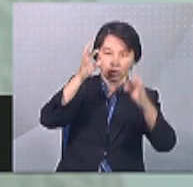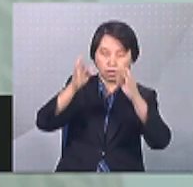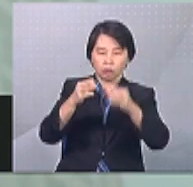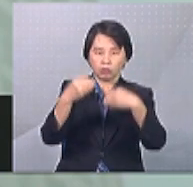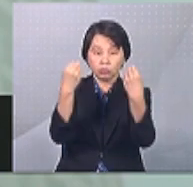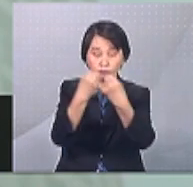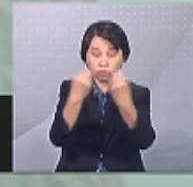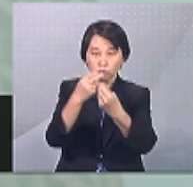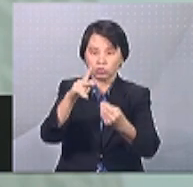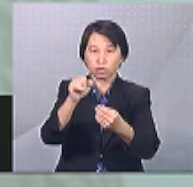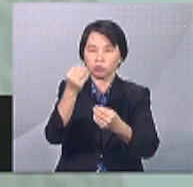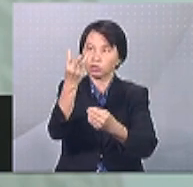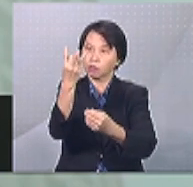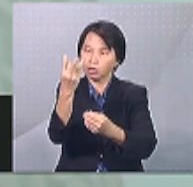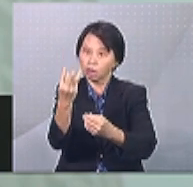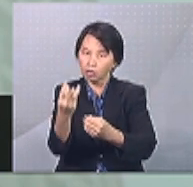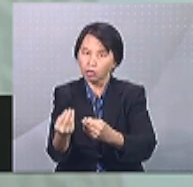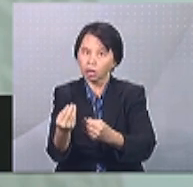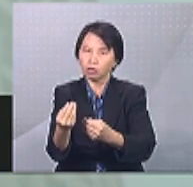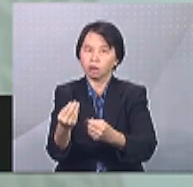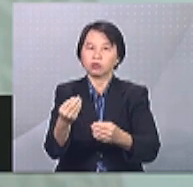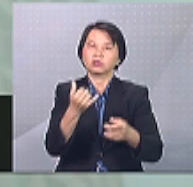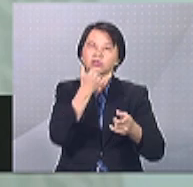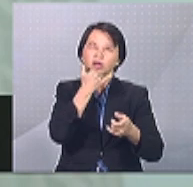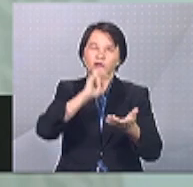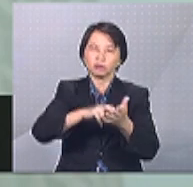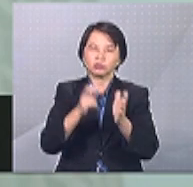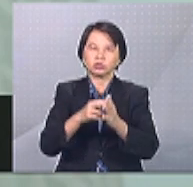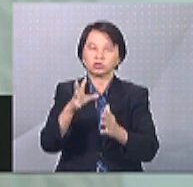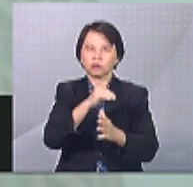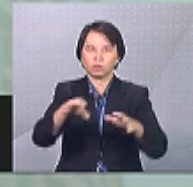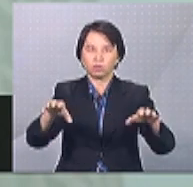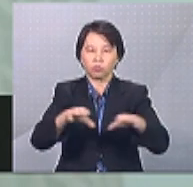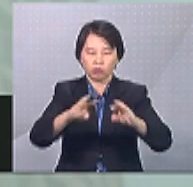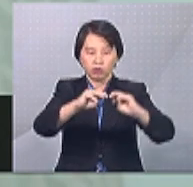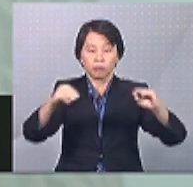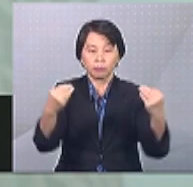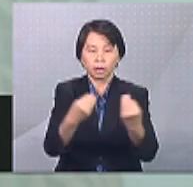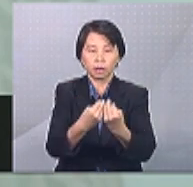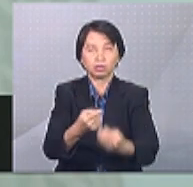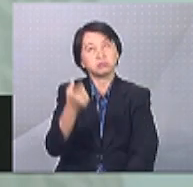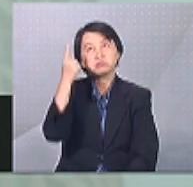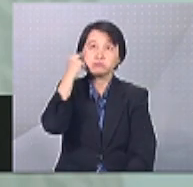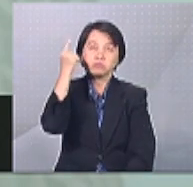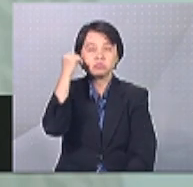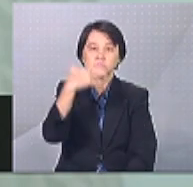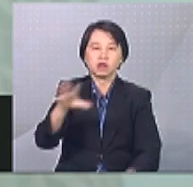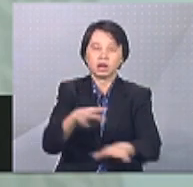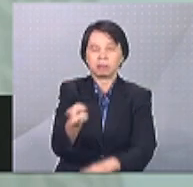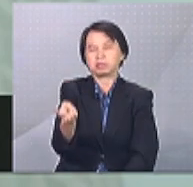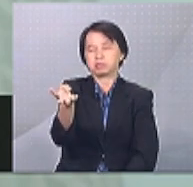jumlah kes beberapa hari ini disalaherti-ertikan serta membuatkan masyarakat alpa, iaitu mengambil